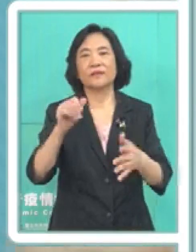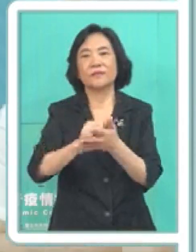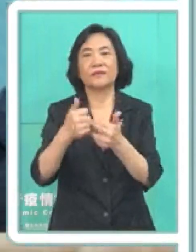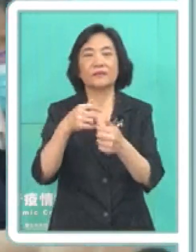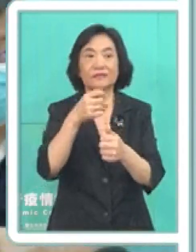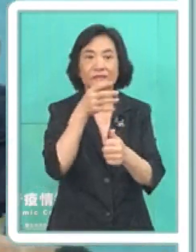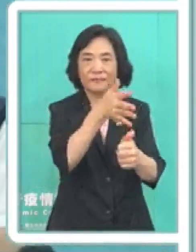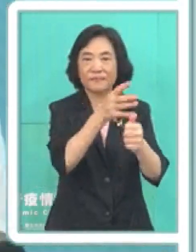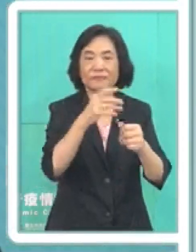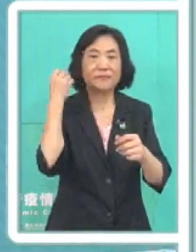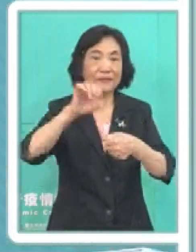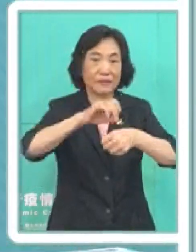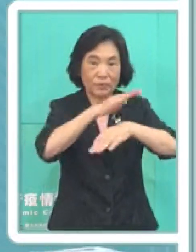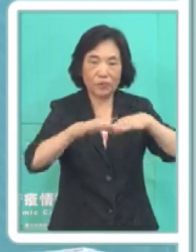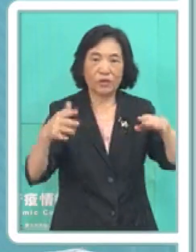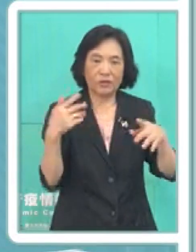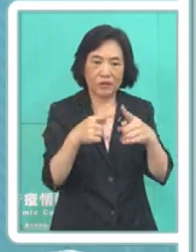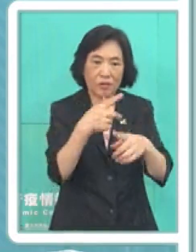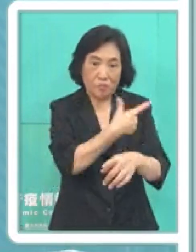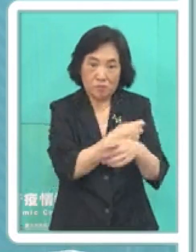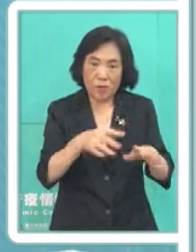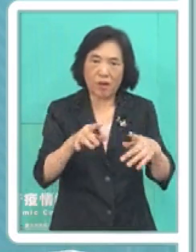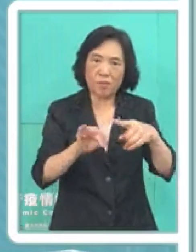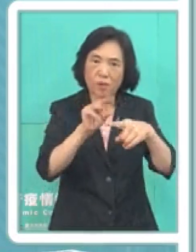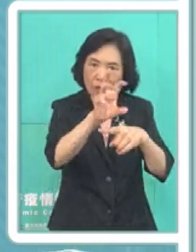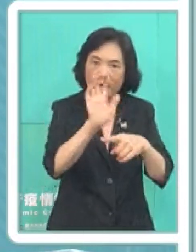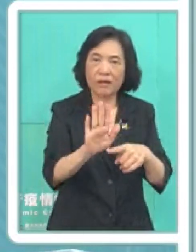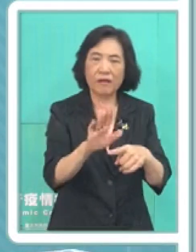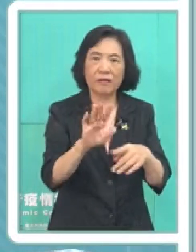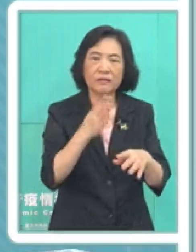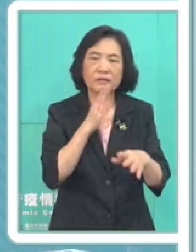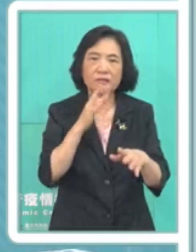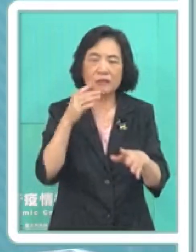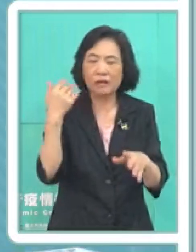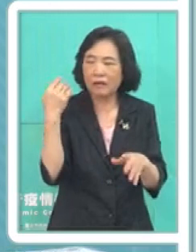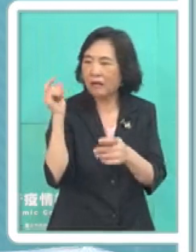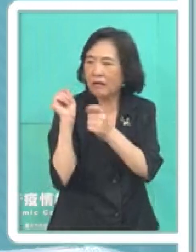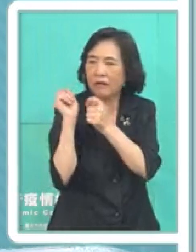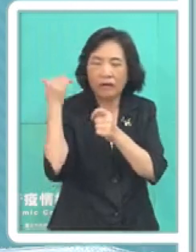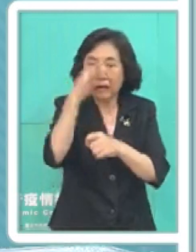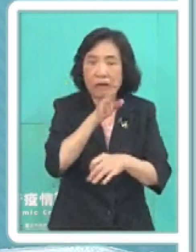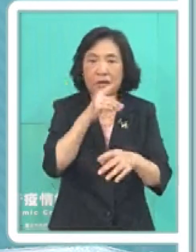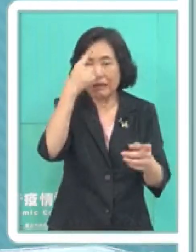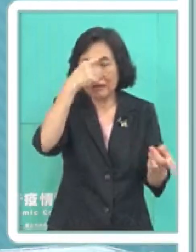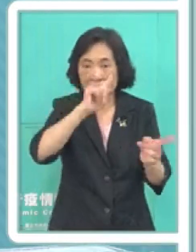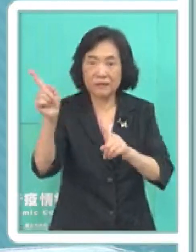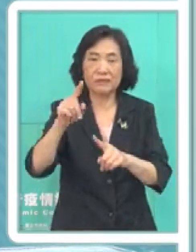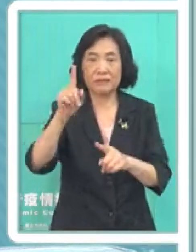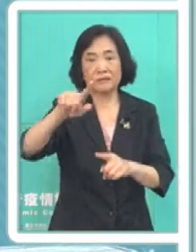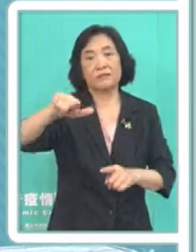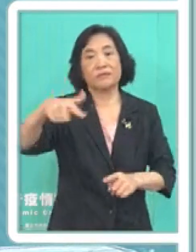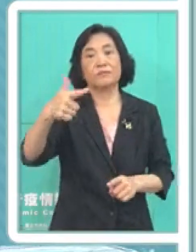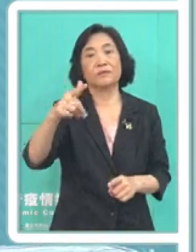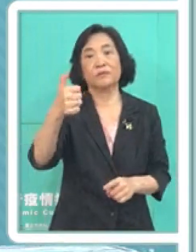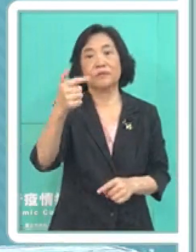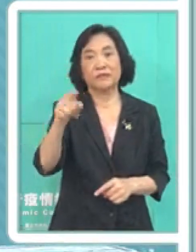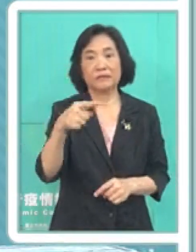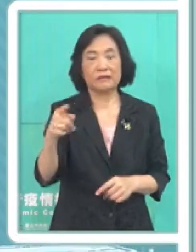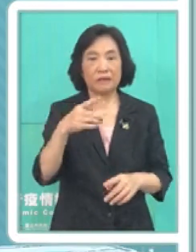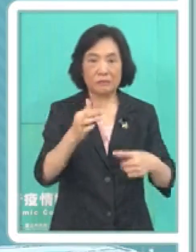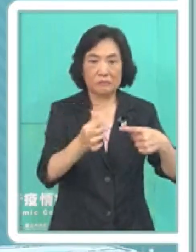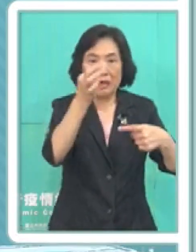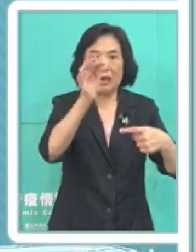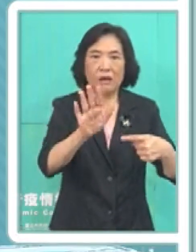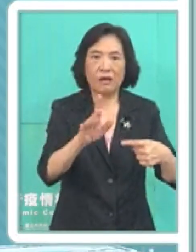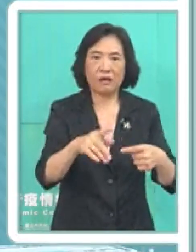新加坡疫苗覆盖率现在已经达80%，但是24号的时候单日却新增了1650例的确诊。陈时中